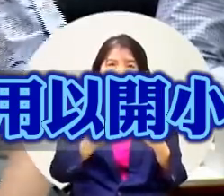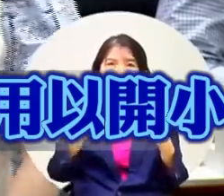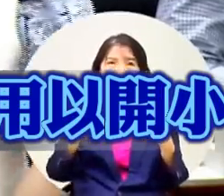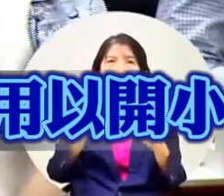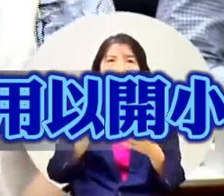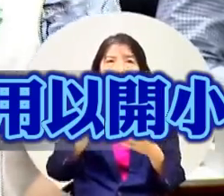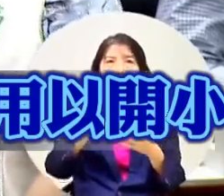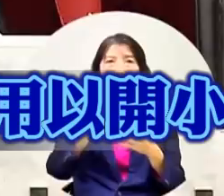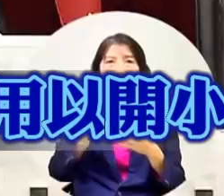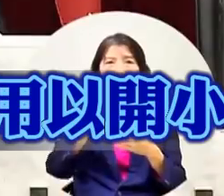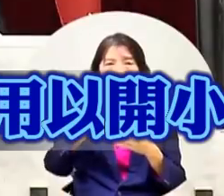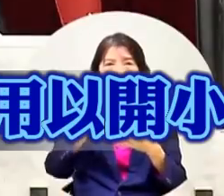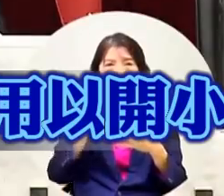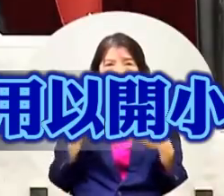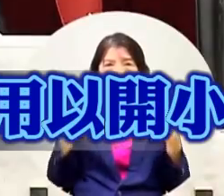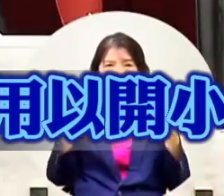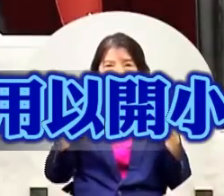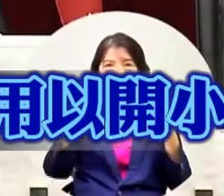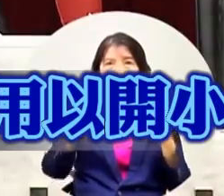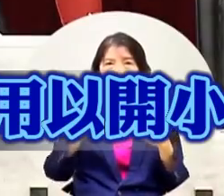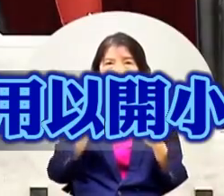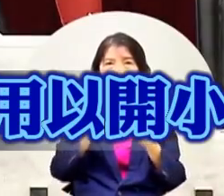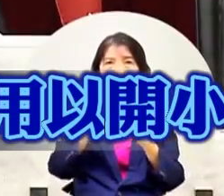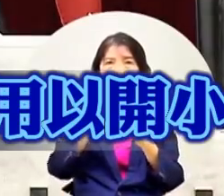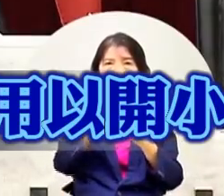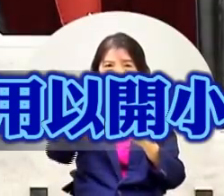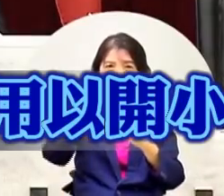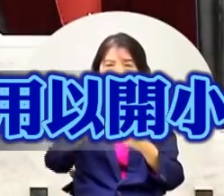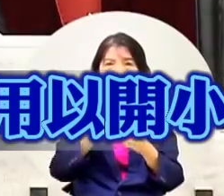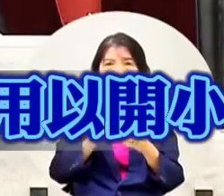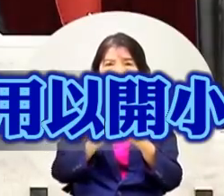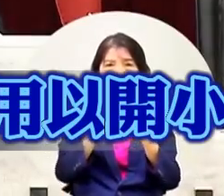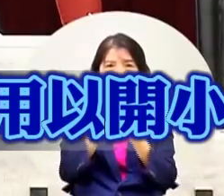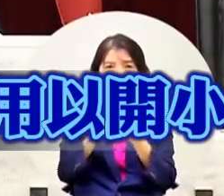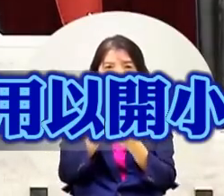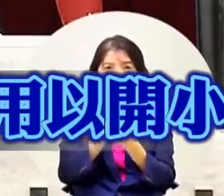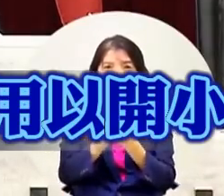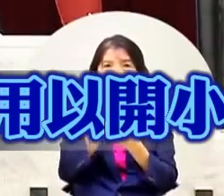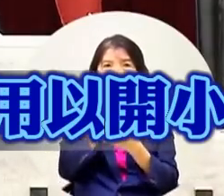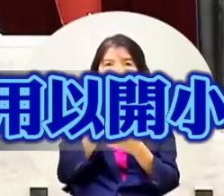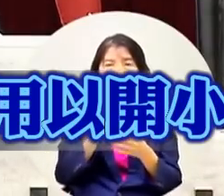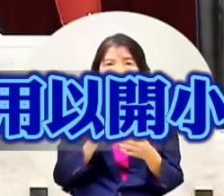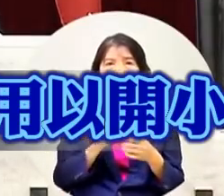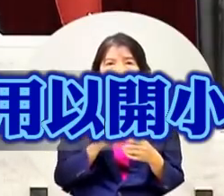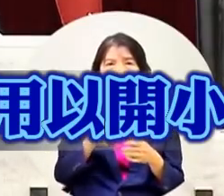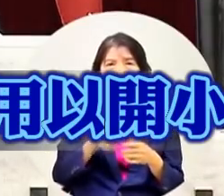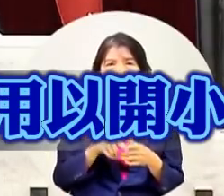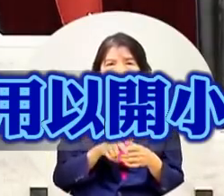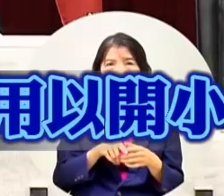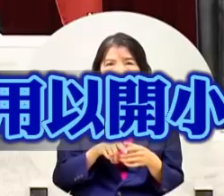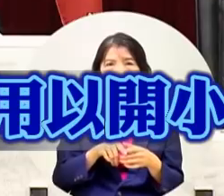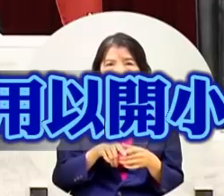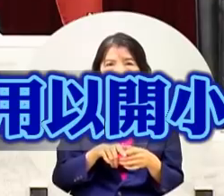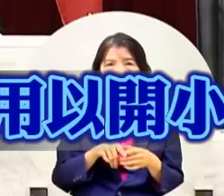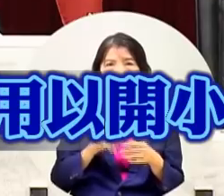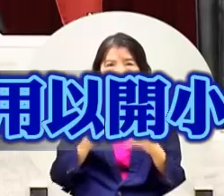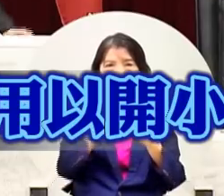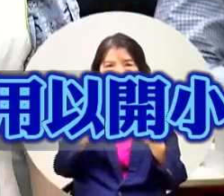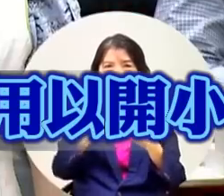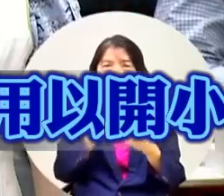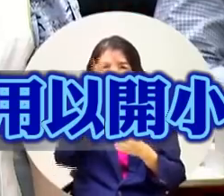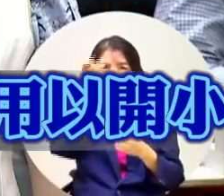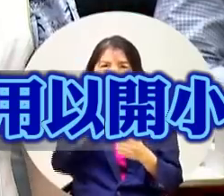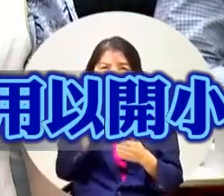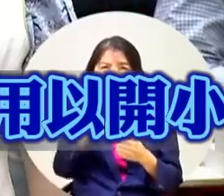边要顺畅。 议长，我到了咨询合理时间，议长时间暂停。 议员，请你这个暂停，是不要顺畅，议员不要顺畅。 时间暂